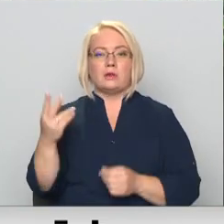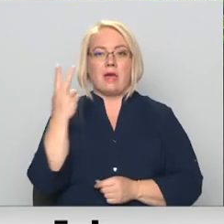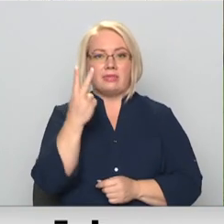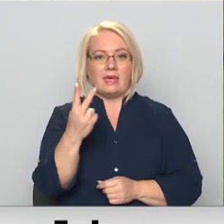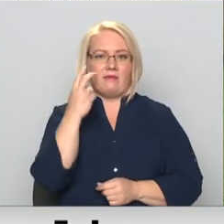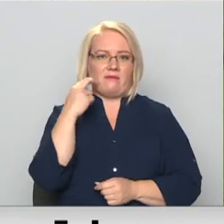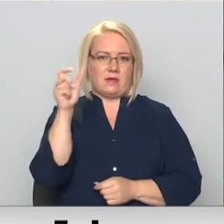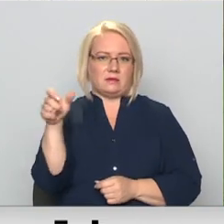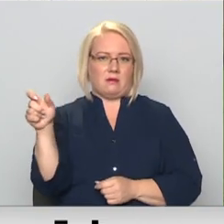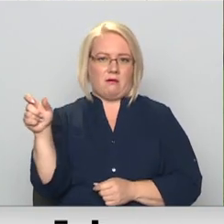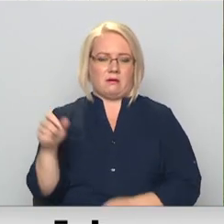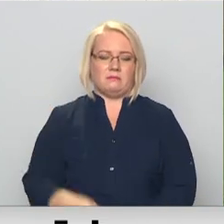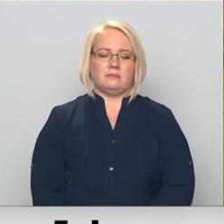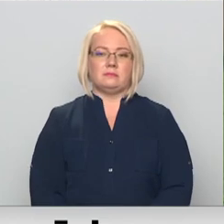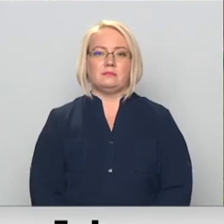vecākus.